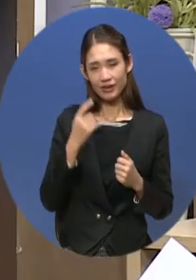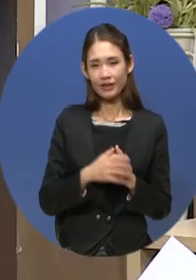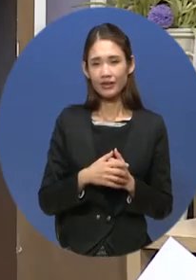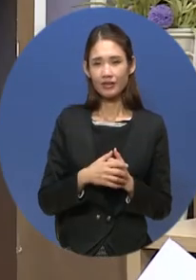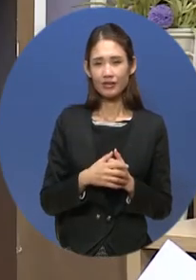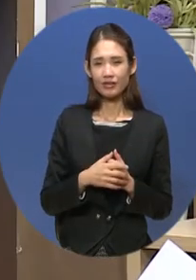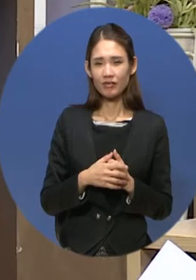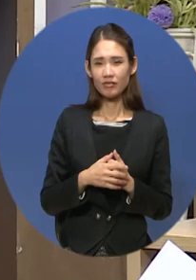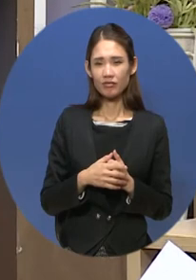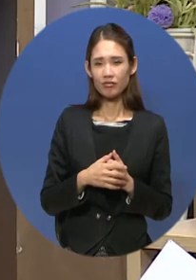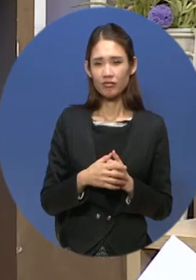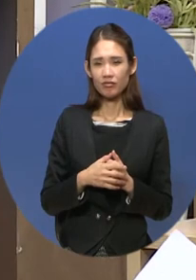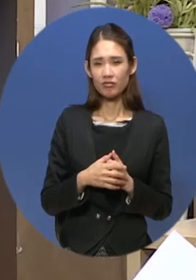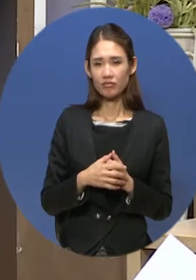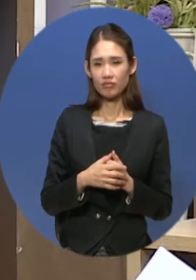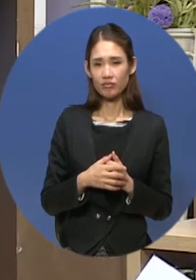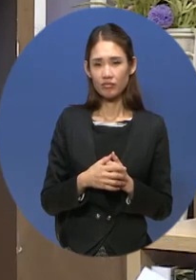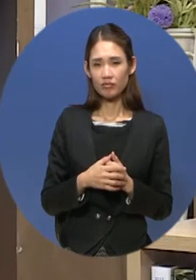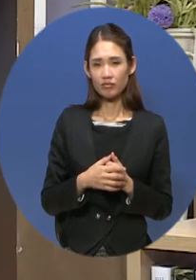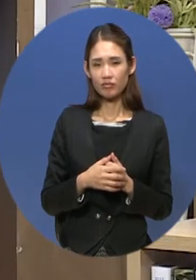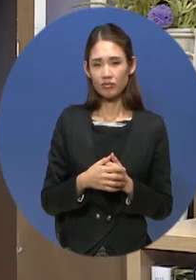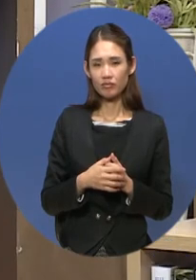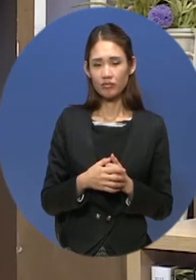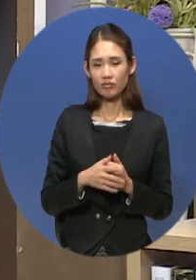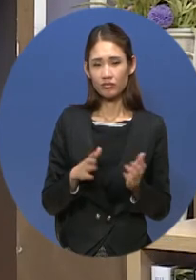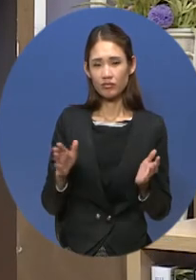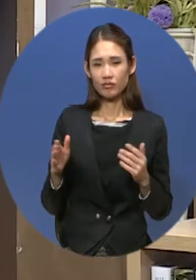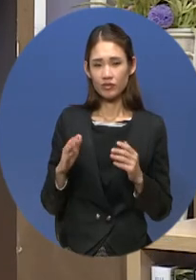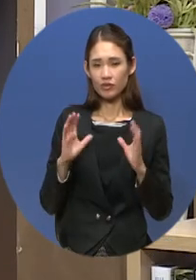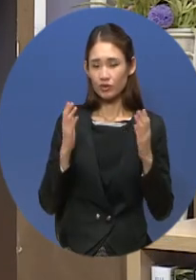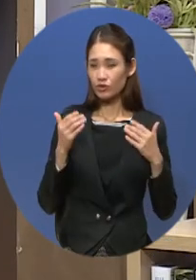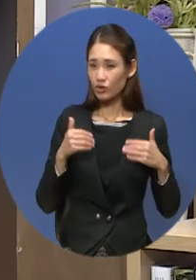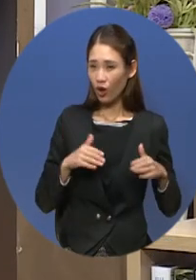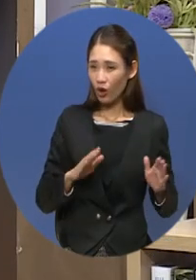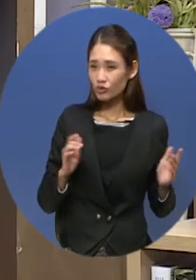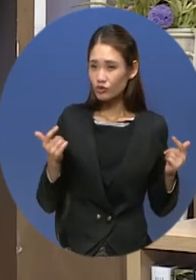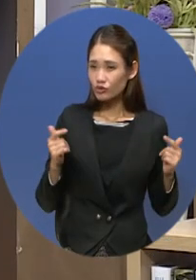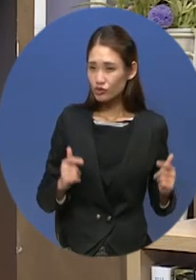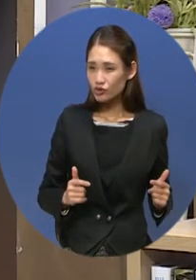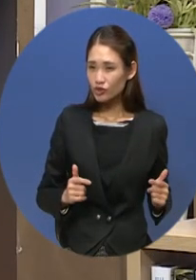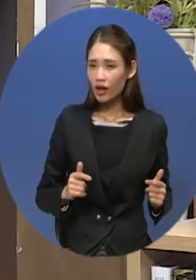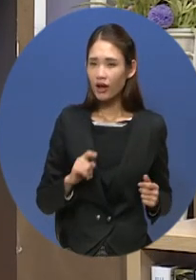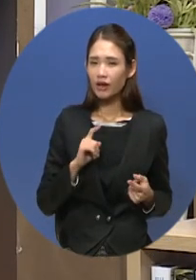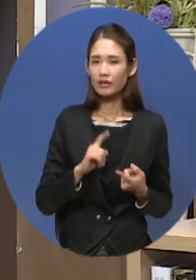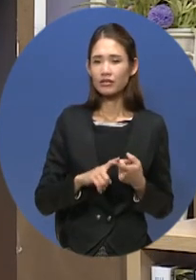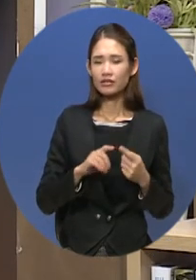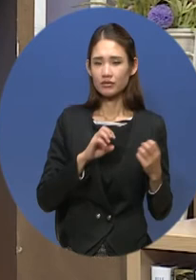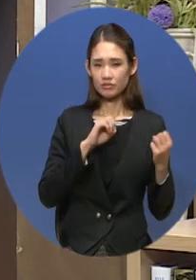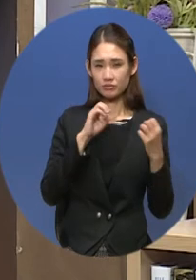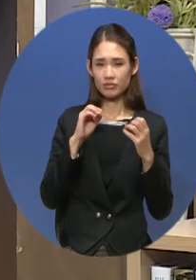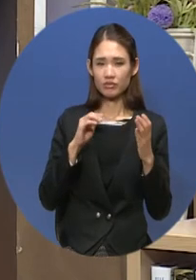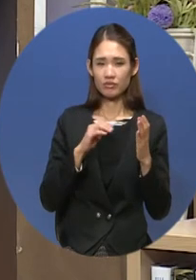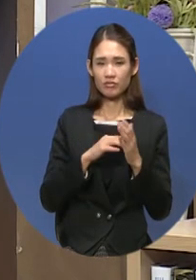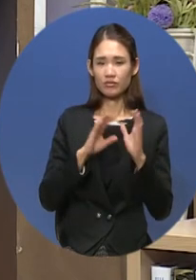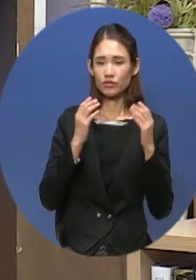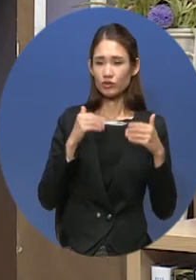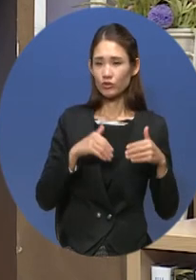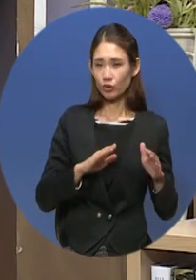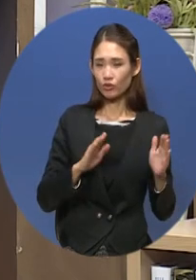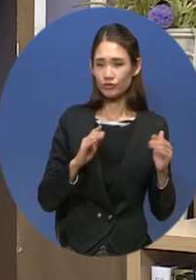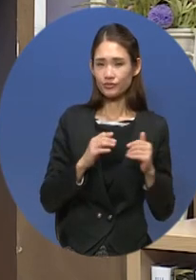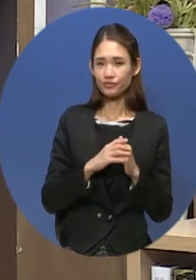사실은. 그러니까 지금 이제 의원님께서 계속 지금 저희가 저출산에 대해서 얘기를 나눴는데